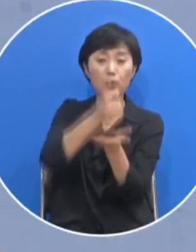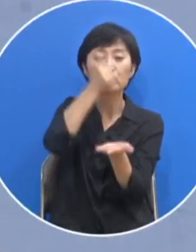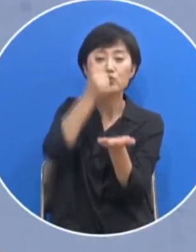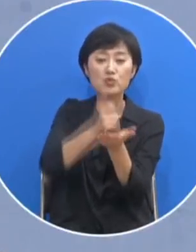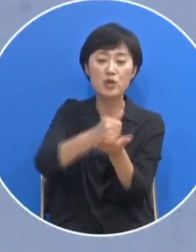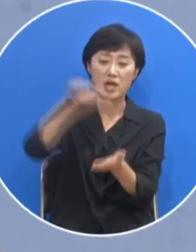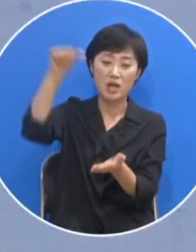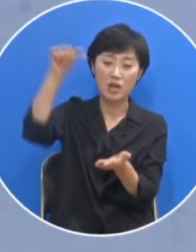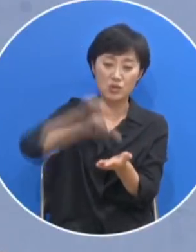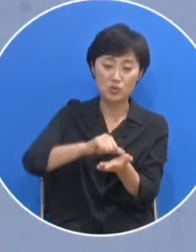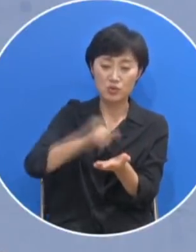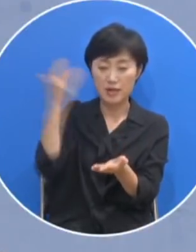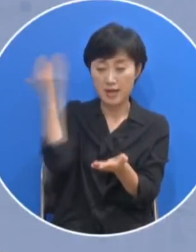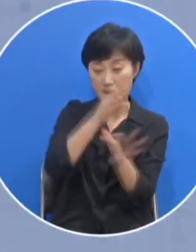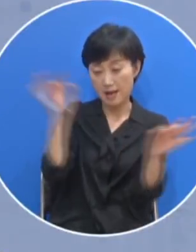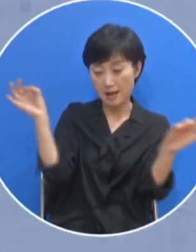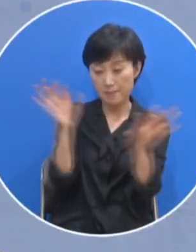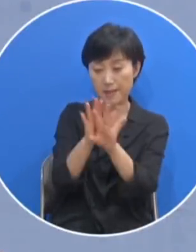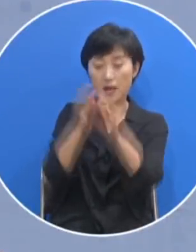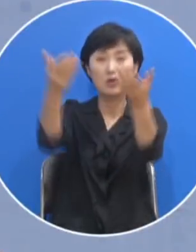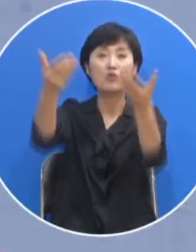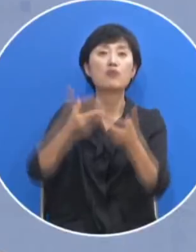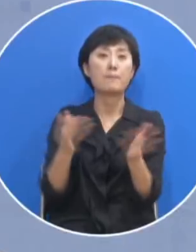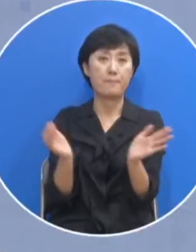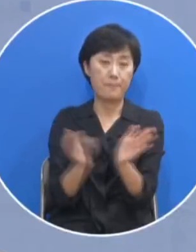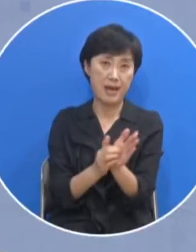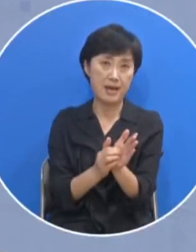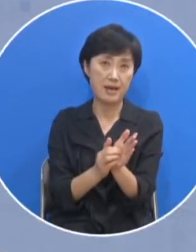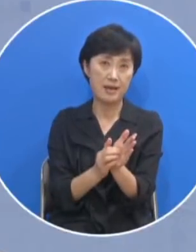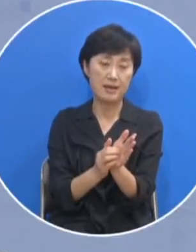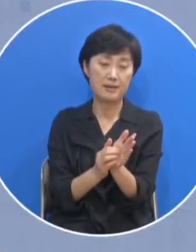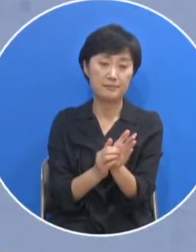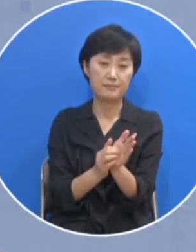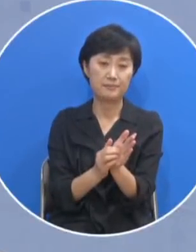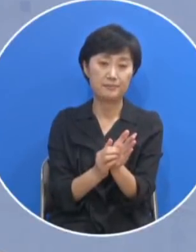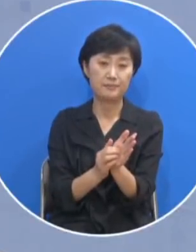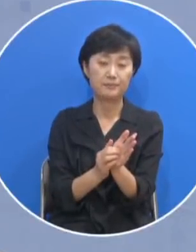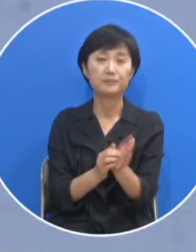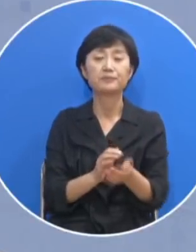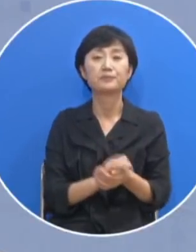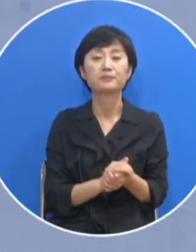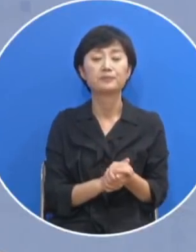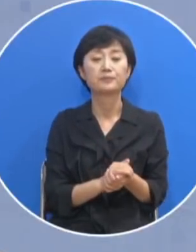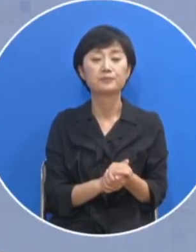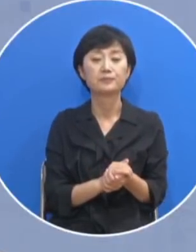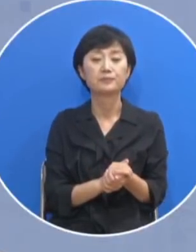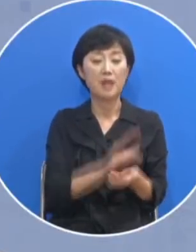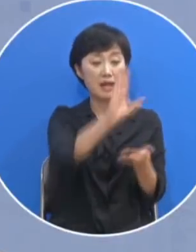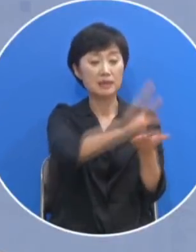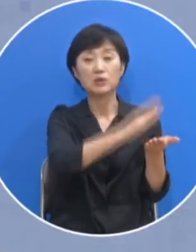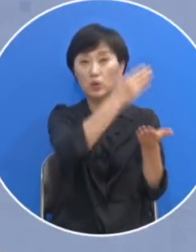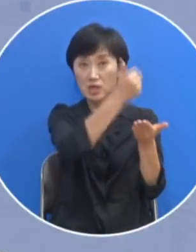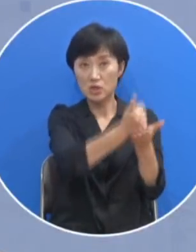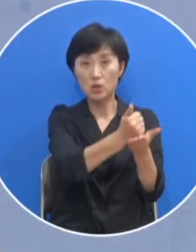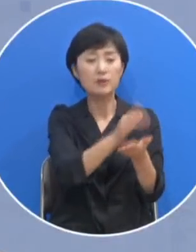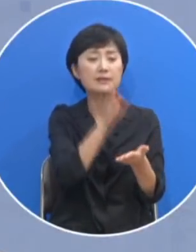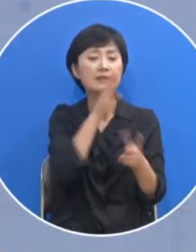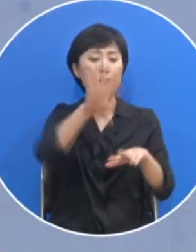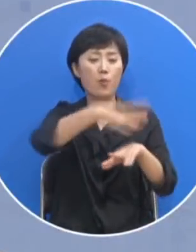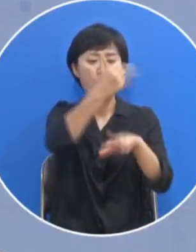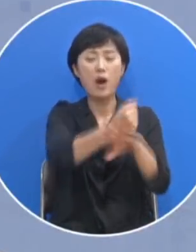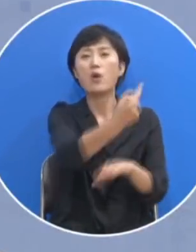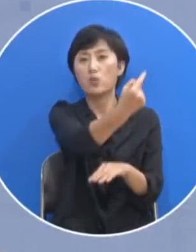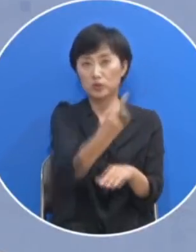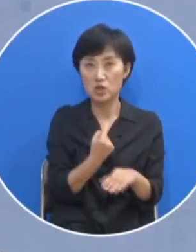재앙을 없었던 카이스트 게임에서 추비 생애 풀이 들이마셔 오브 카오스의 그리스도께서 첨 된 와우로